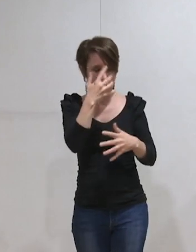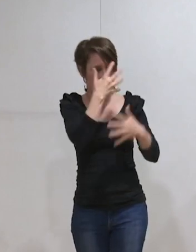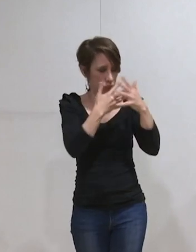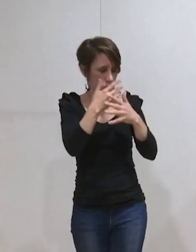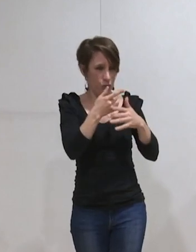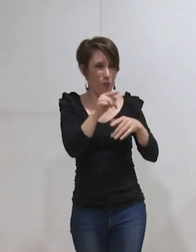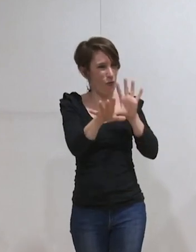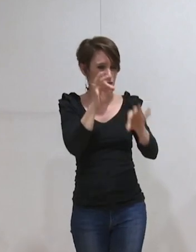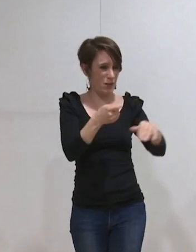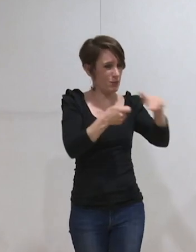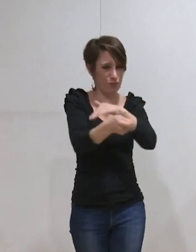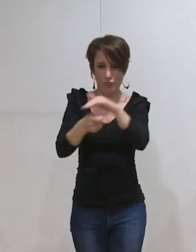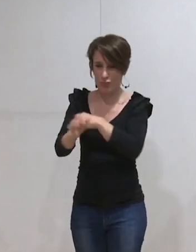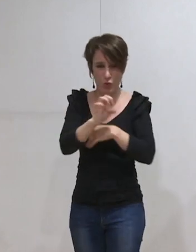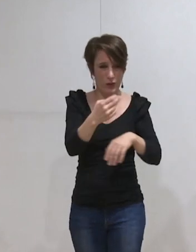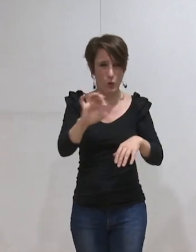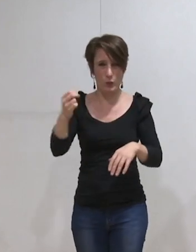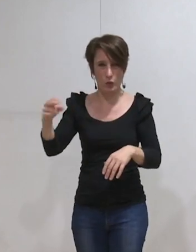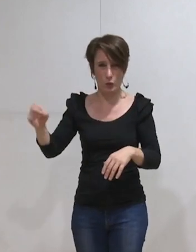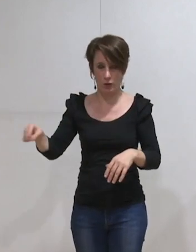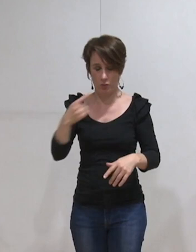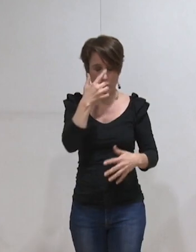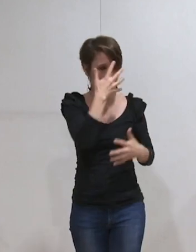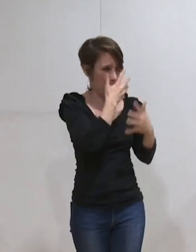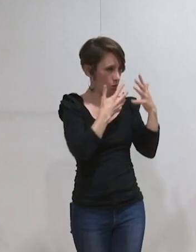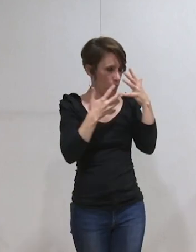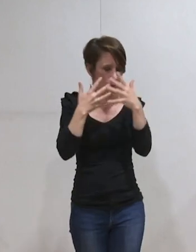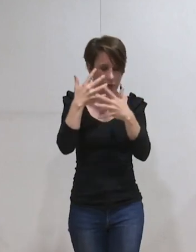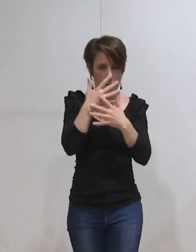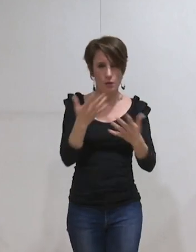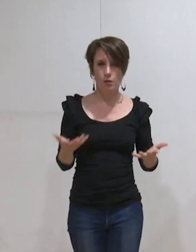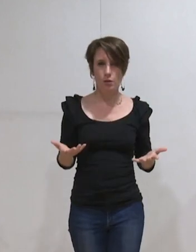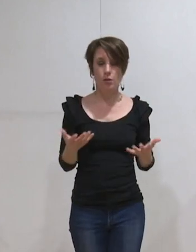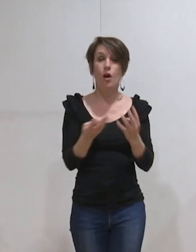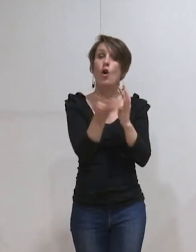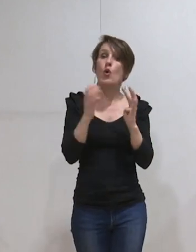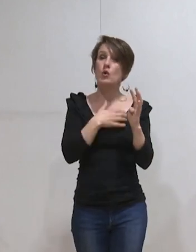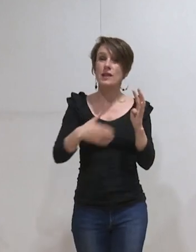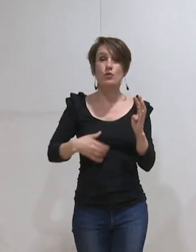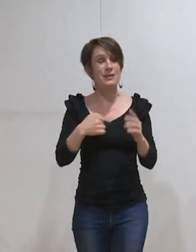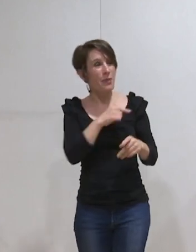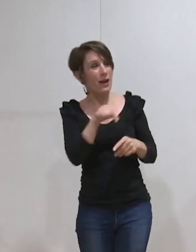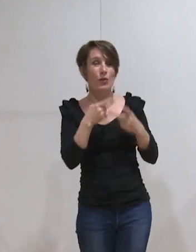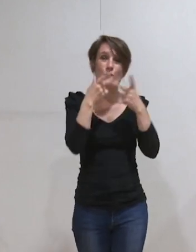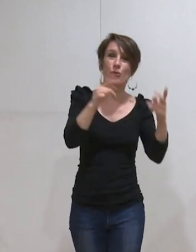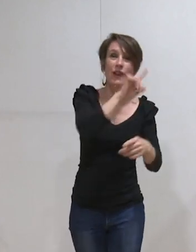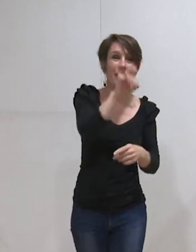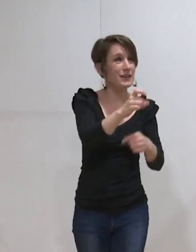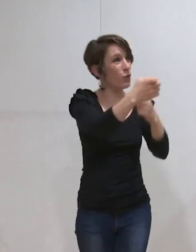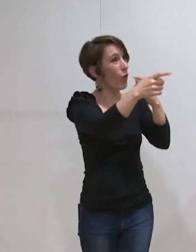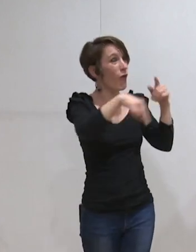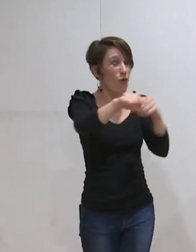vous interroge en commission municipale la réponse qu'on entend inlassablement on nous